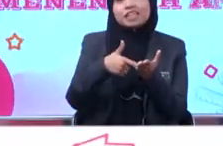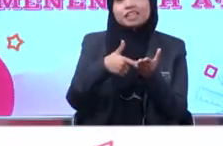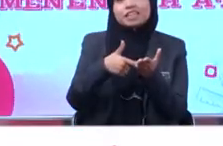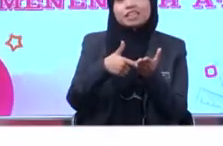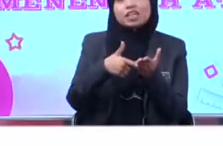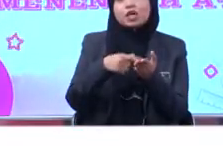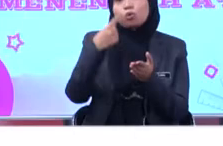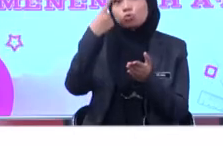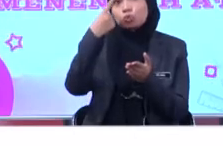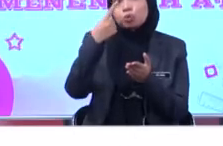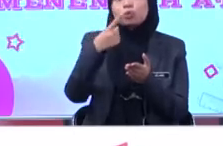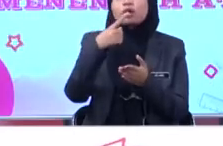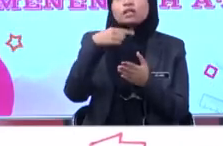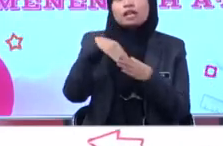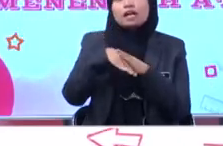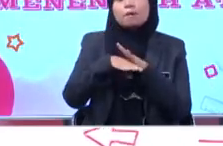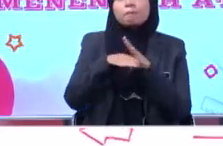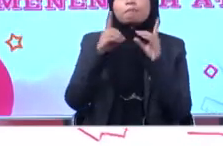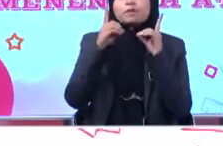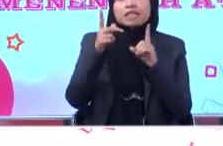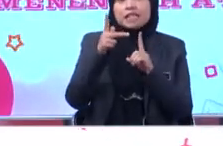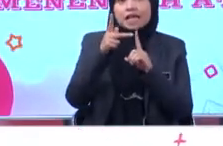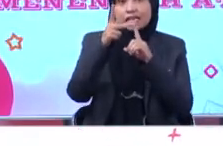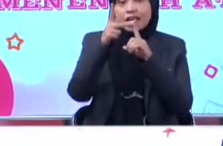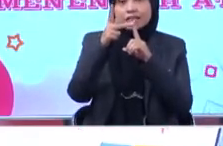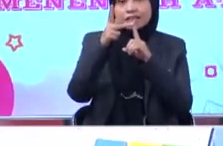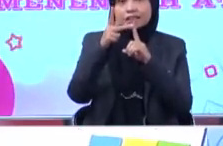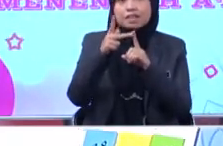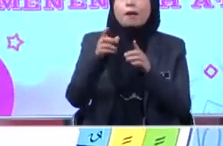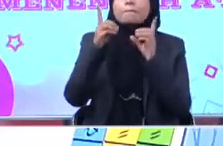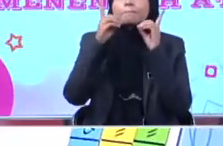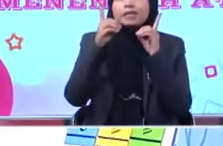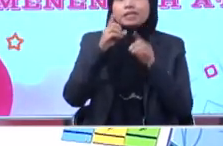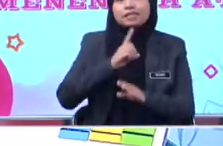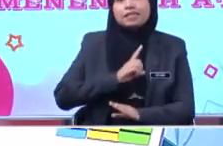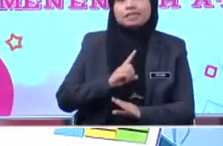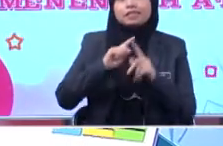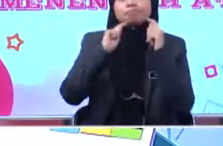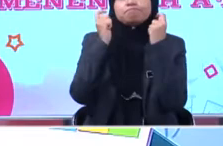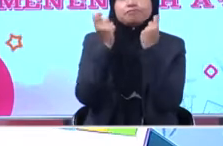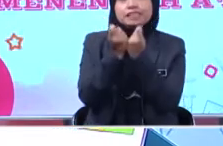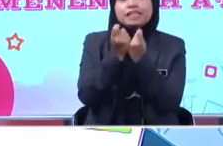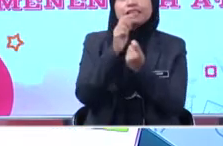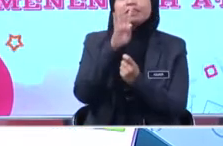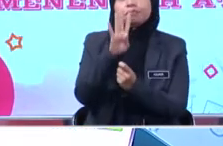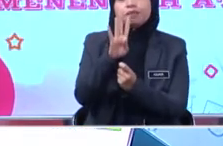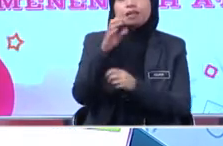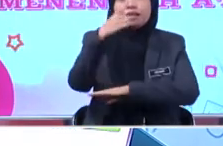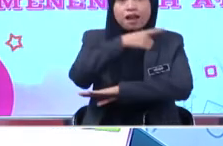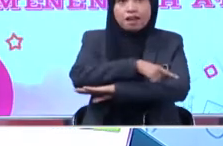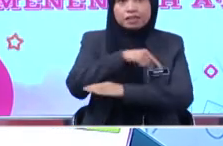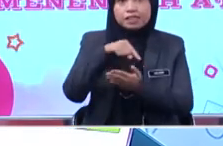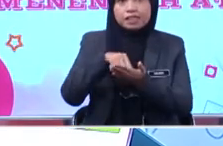khusus untuk murid-murid dalam slot pendidikan khas mata pelajaran Pendidikan Islam tingkatan 4 dimana hari ini kita belajar